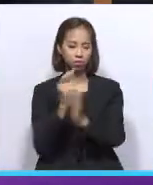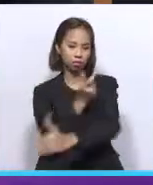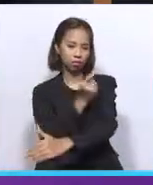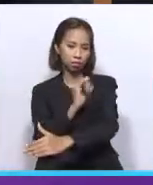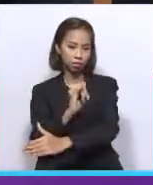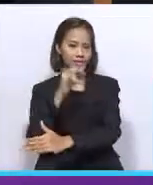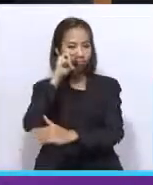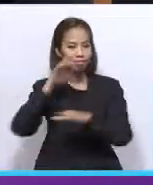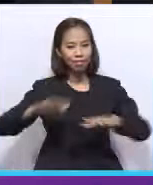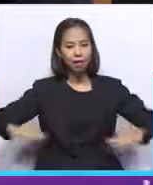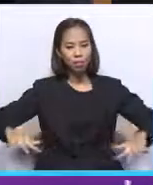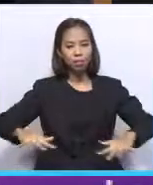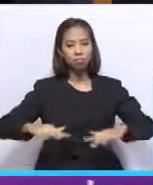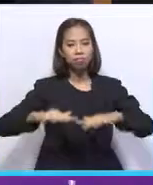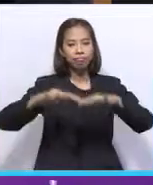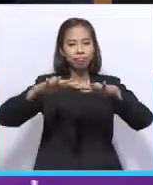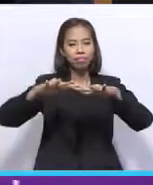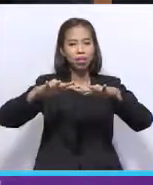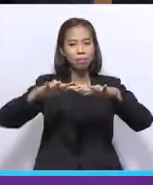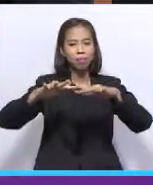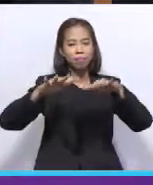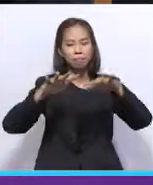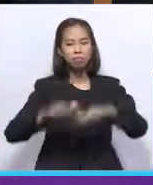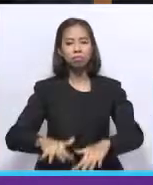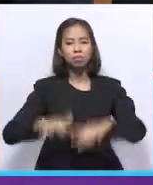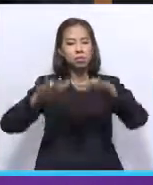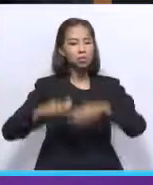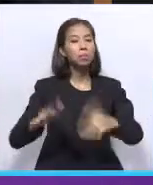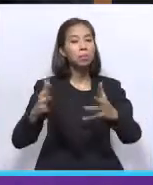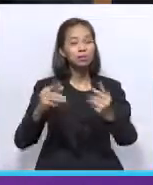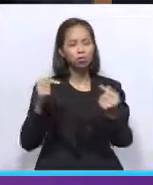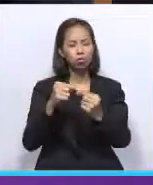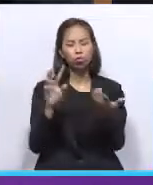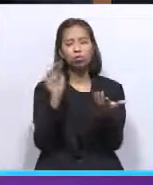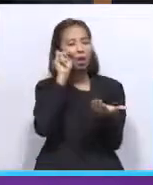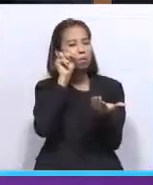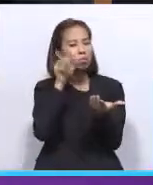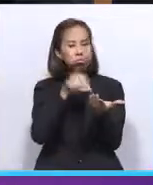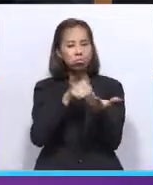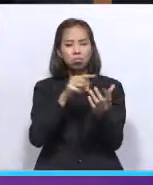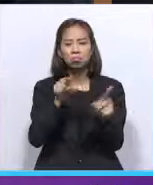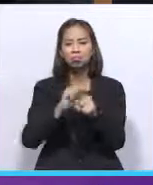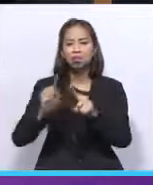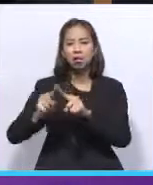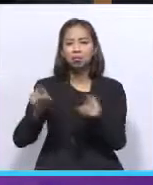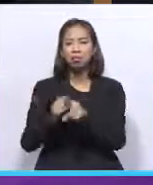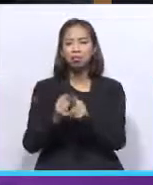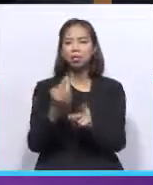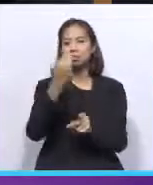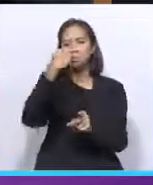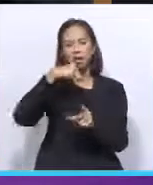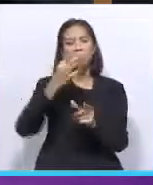จจะนิ่งเป็นช่วงระยะเวลานานก็ทำให้คุณภาพน้ำเนี่ยแล้วก็ค่าออกซิเจนระดับน้ำเนี่ยดรอปลง